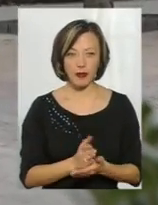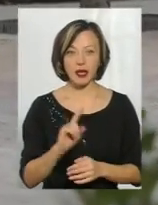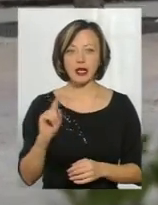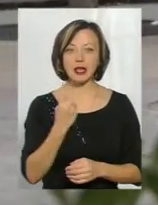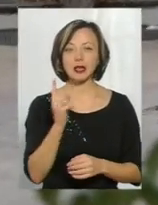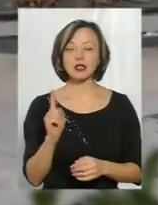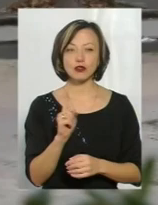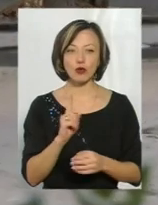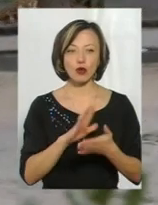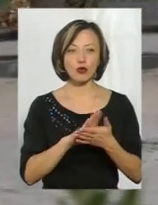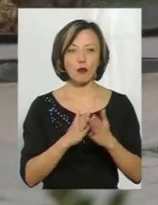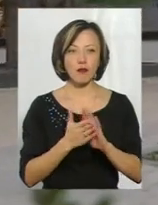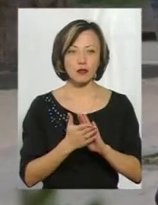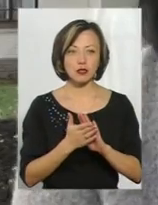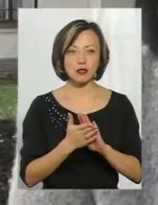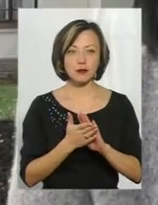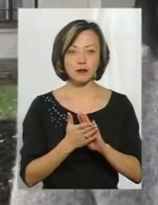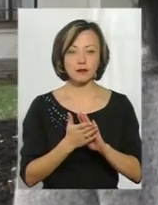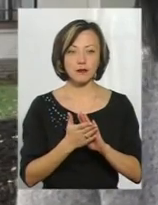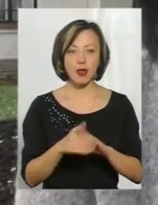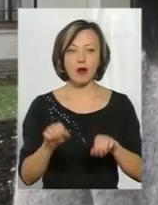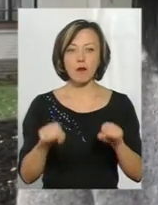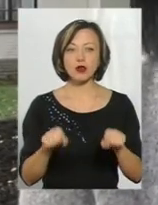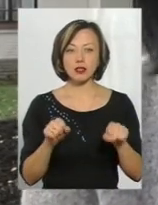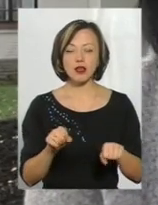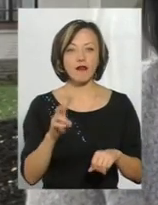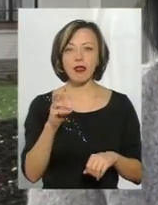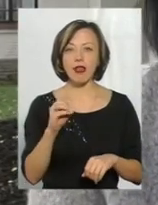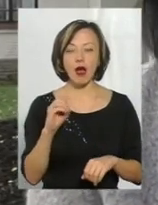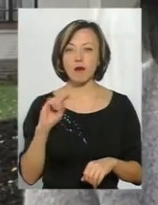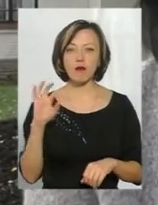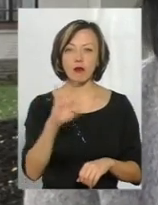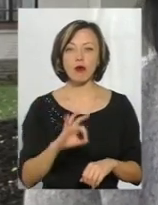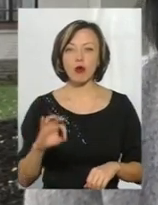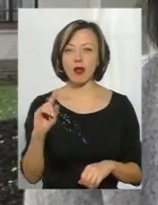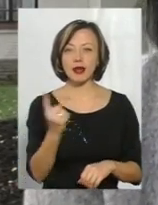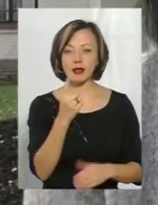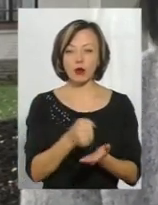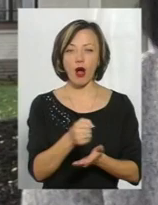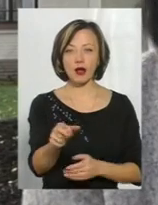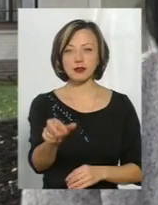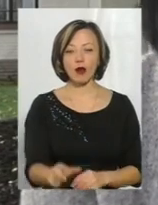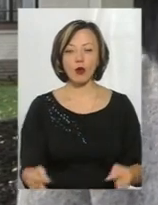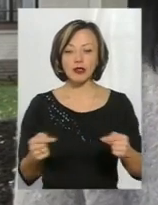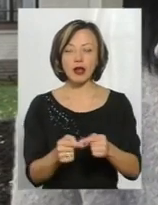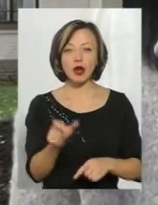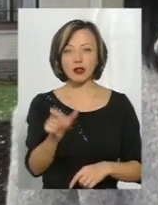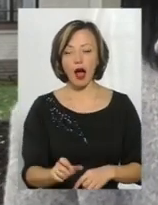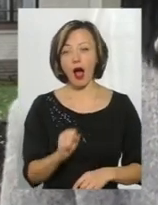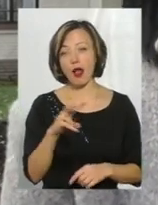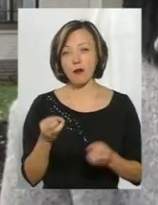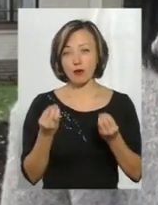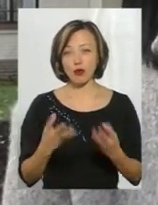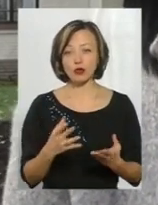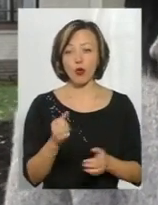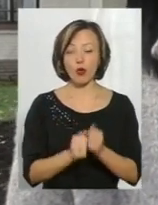що домовленості, можливо, не про єдиного кандидата, не про там конкретного якогось кандидата, але просто